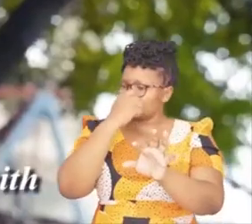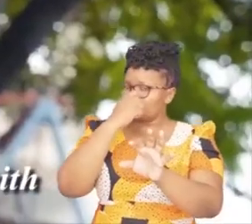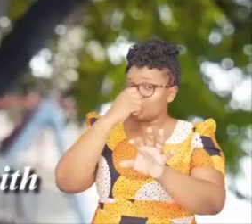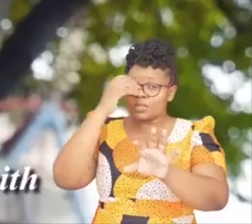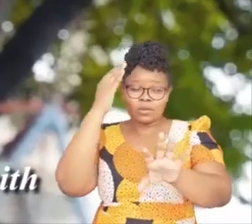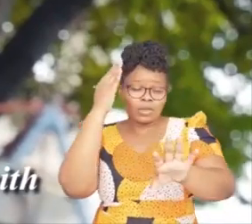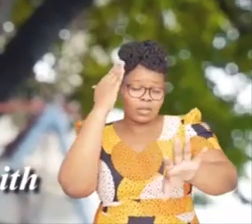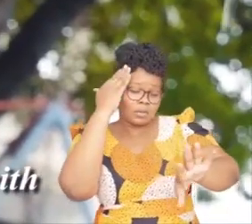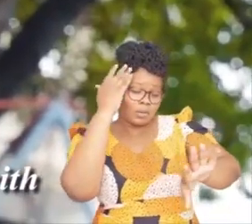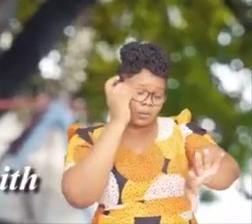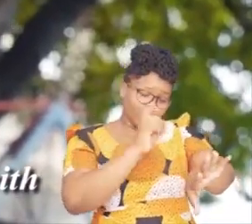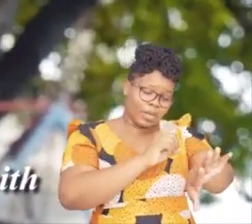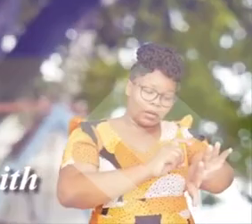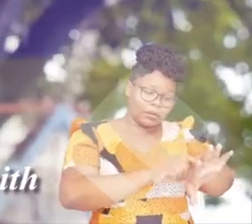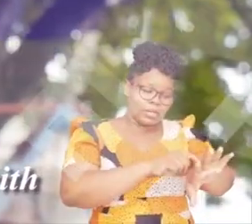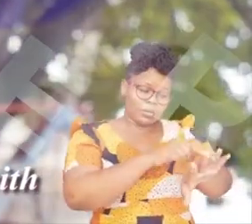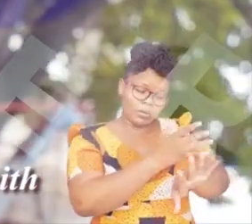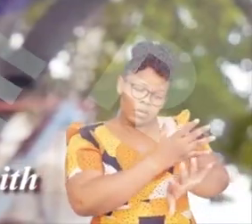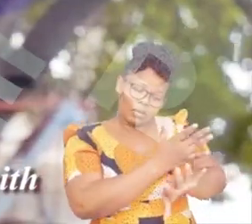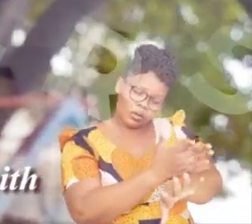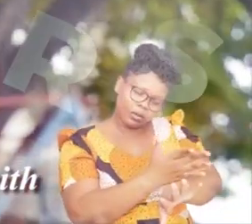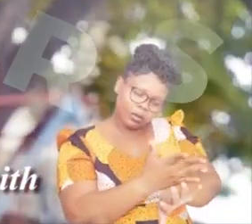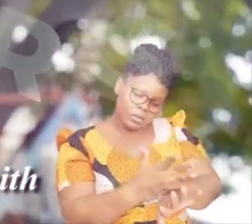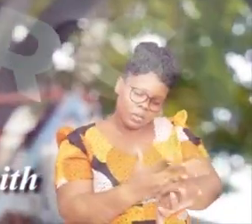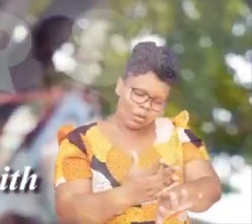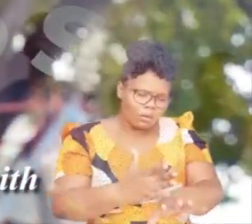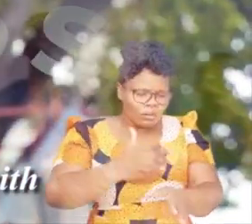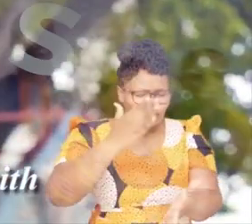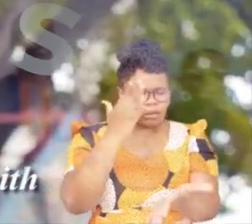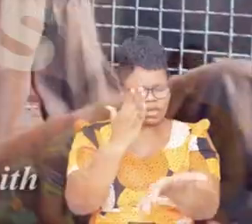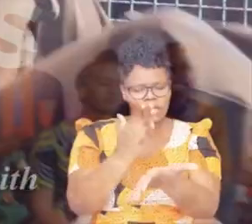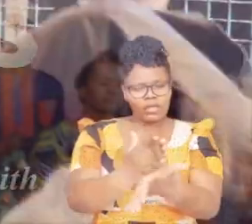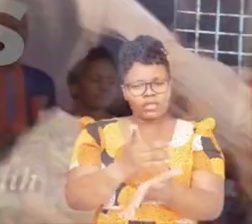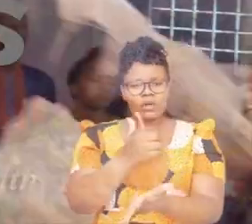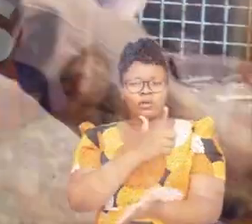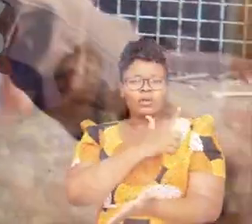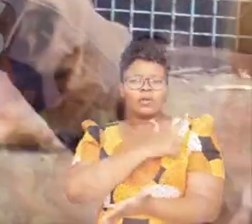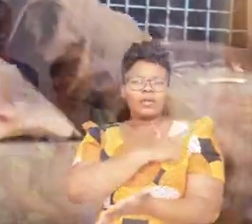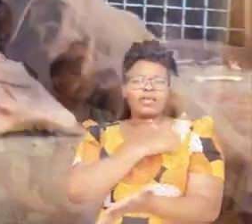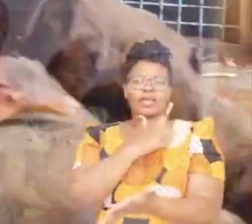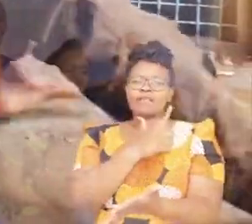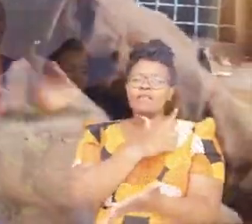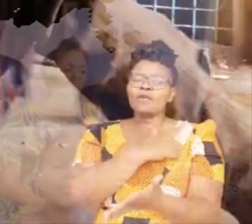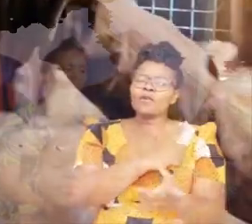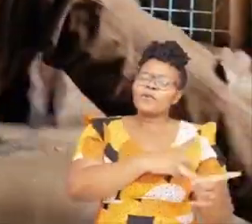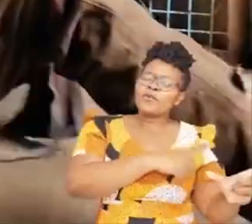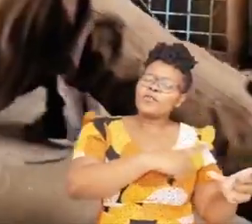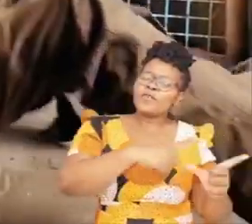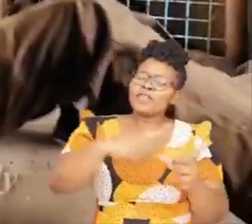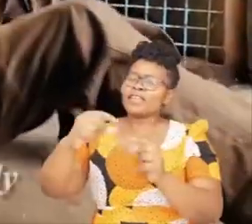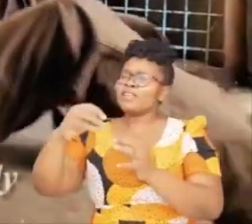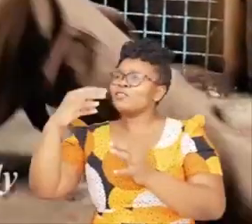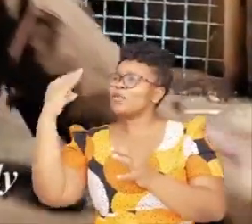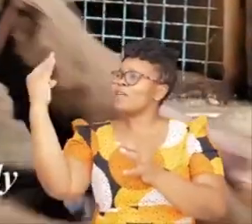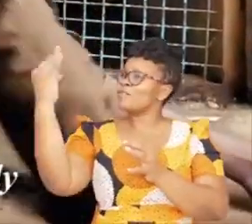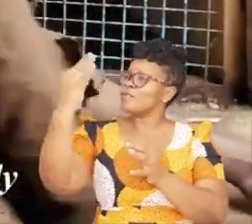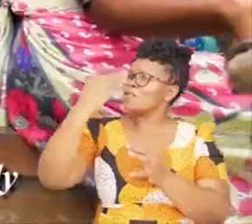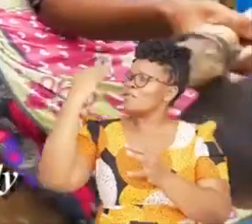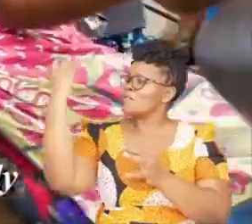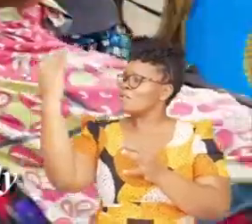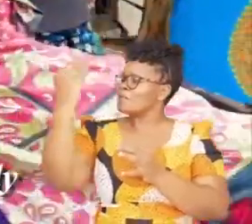Na hiti ungejua kwa mbunda ume yuma ungeacha unegevu. Tuneni